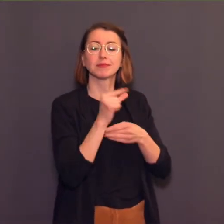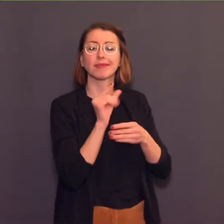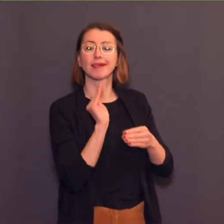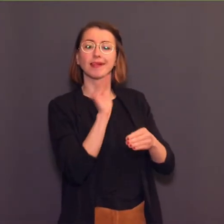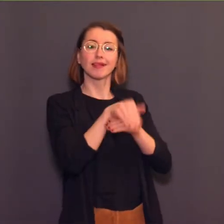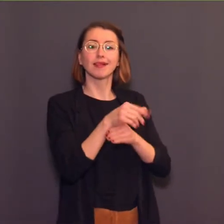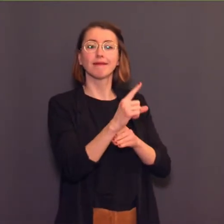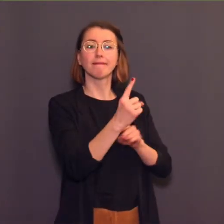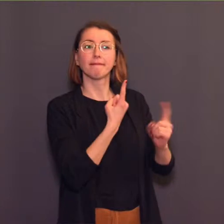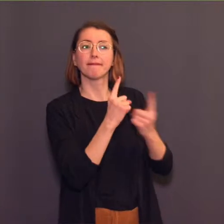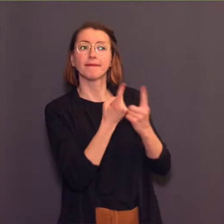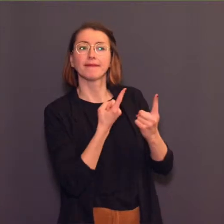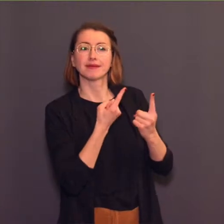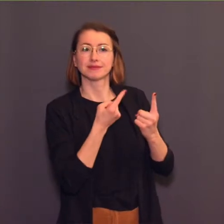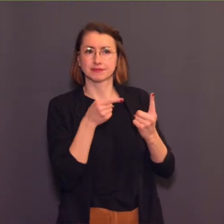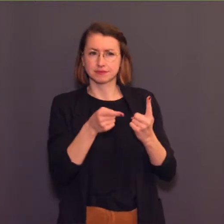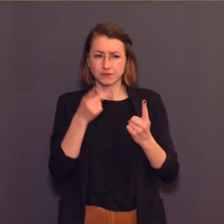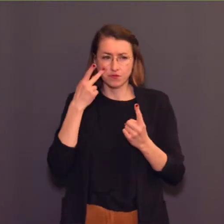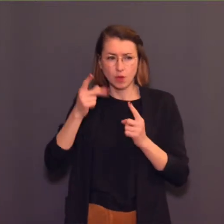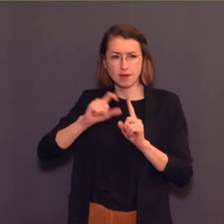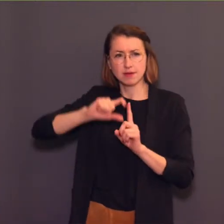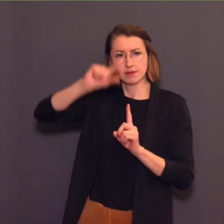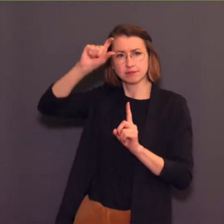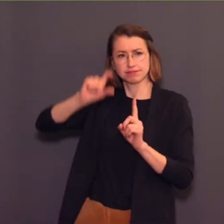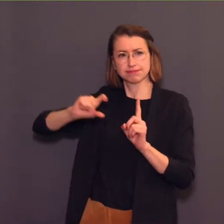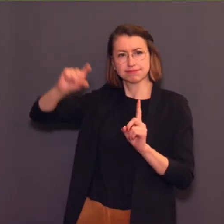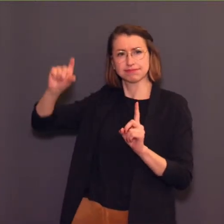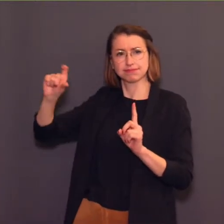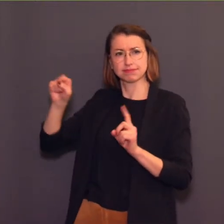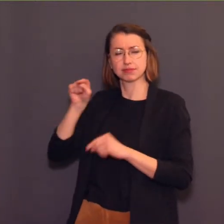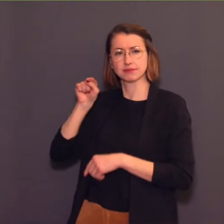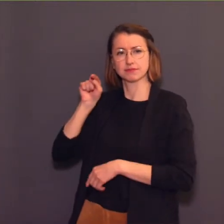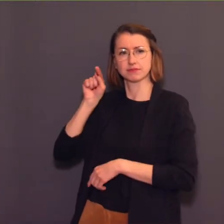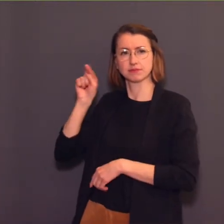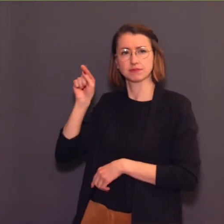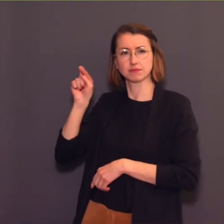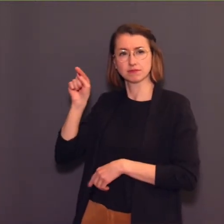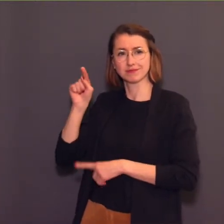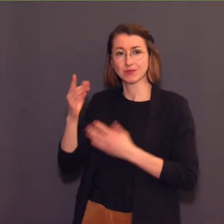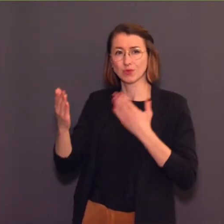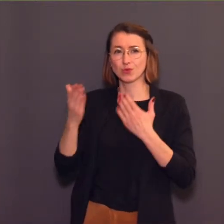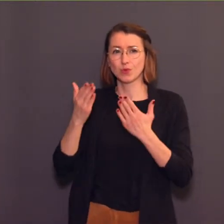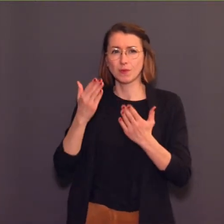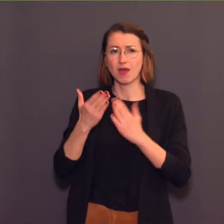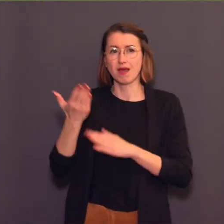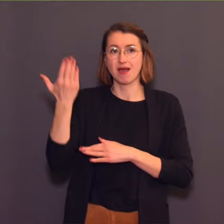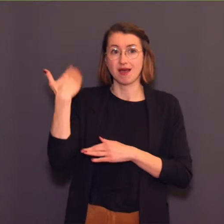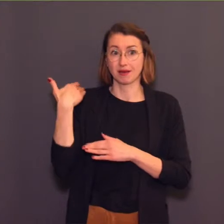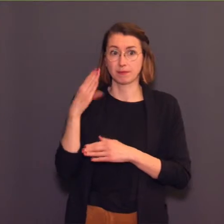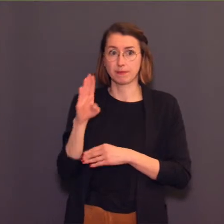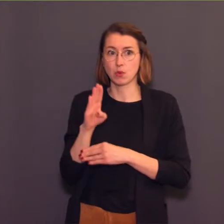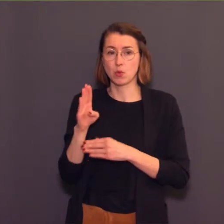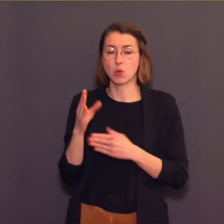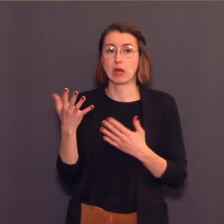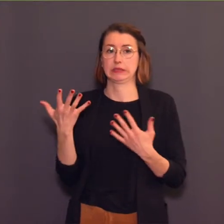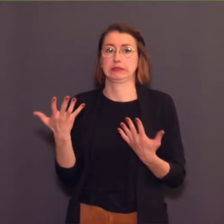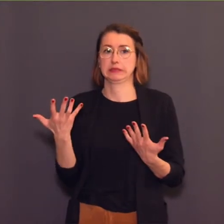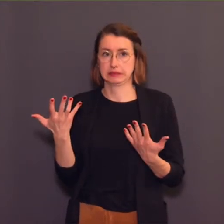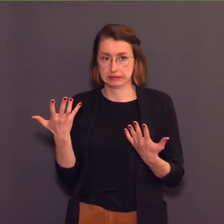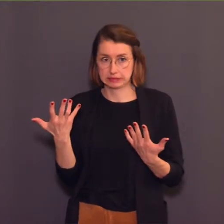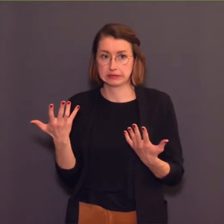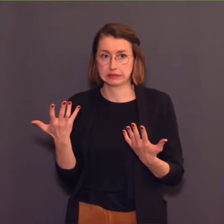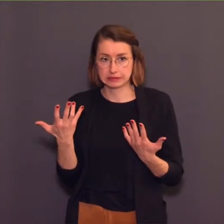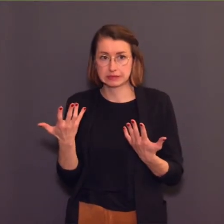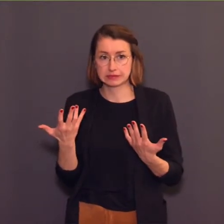projetées ici, bien sûr c'est moins bon. Bien sûr, c'est moins bon parce que vous voyez qu'ici, on dépasse effectivement une occupation